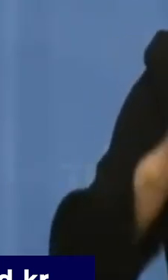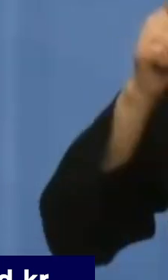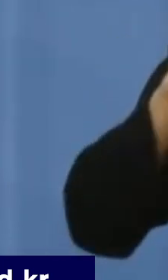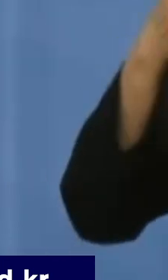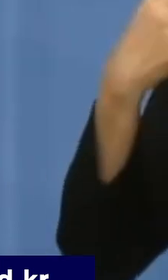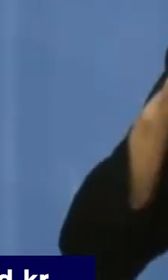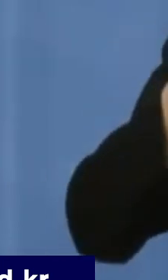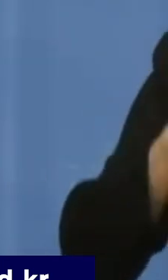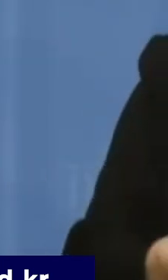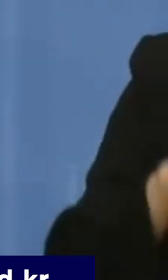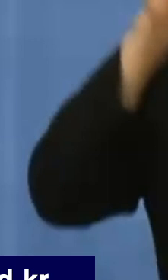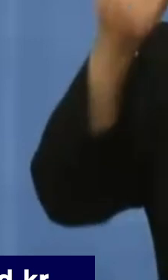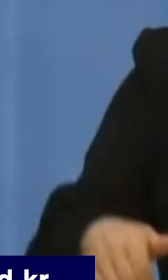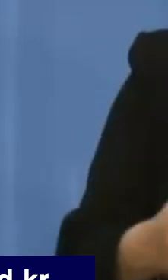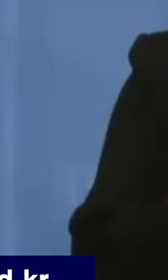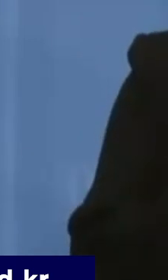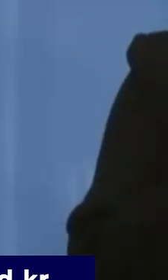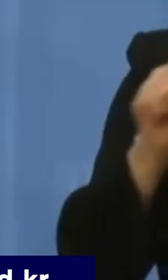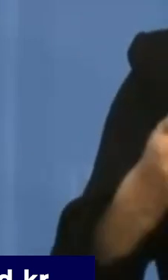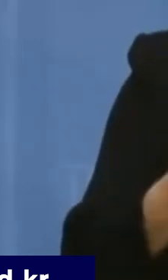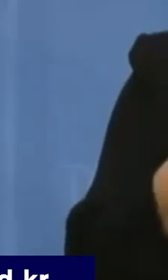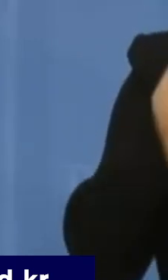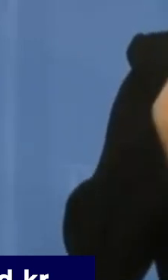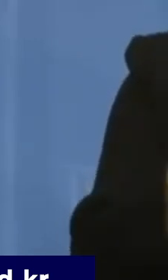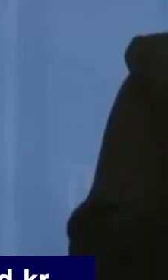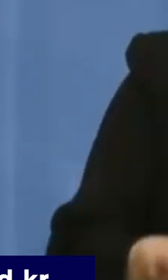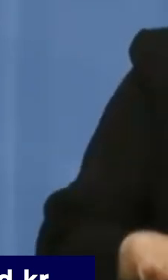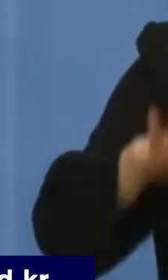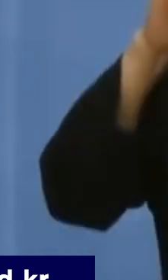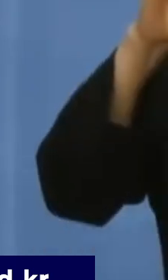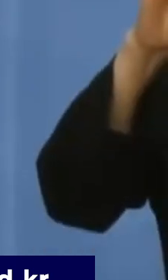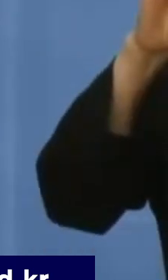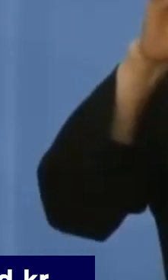윤석열 정부의 계속된 태행에 방파제를 세울 선결 과제입니다.